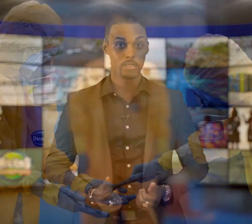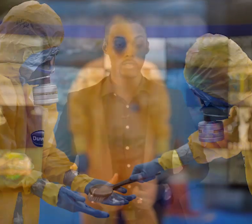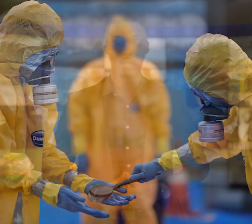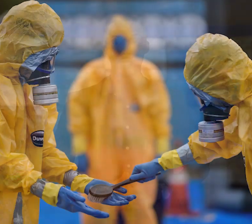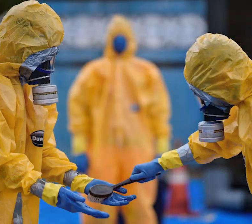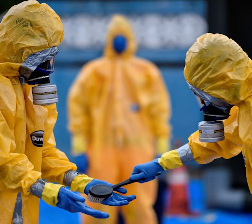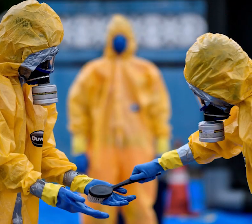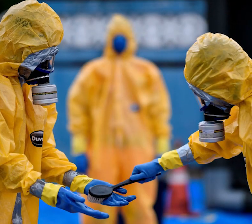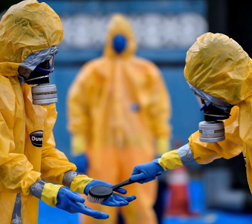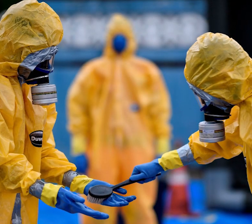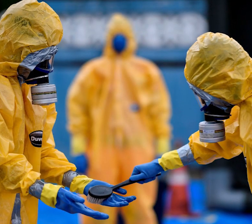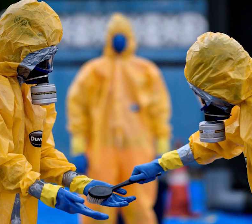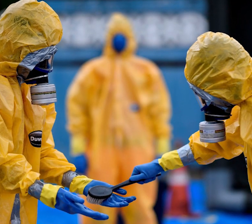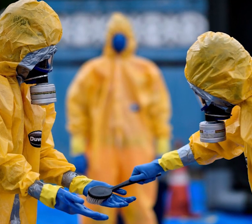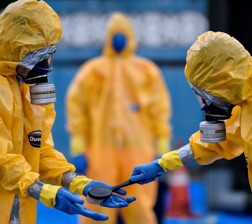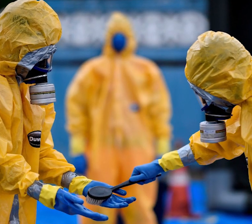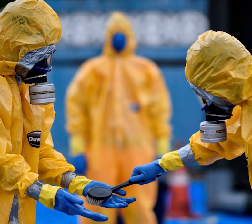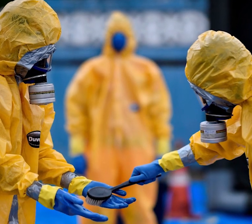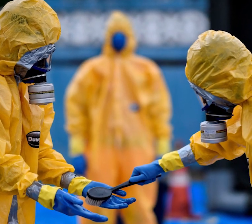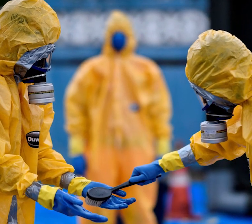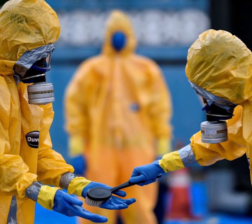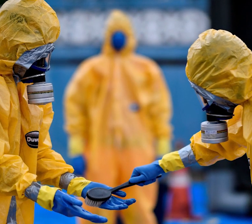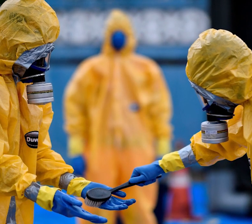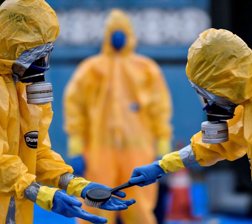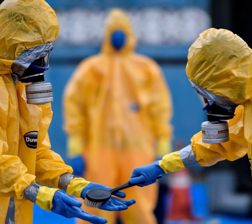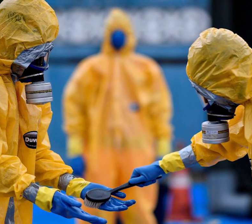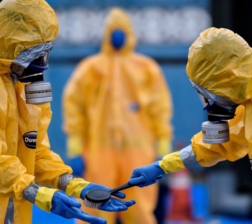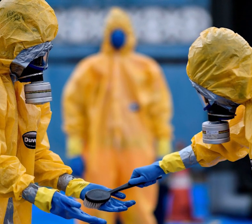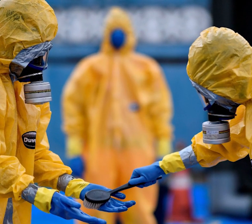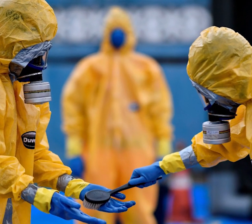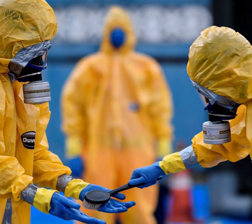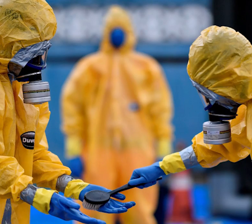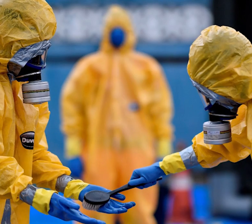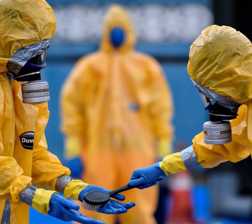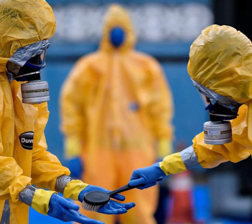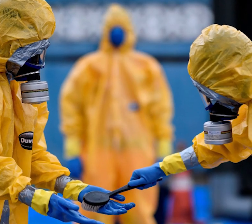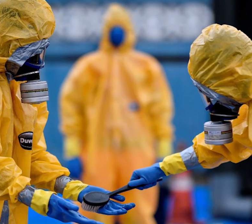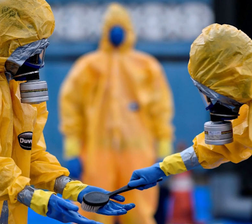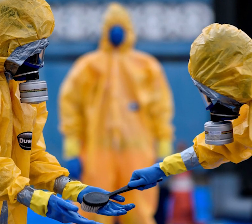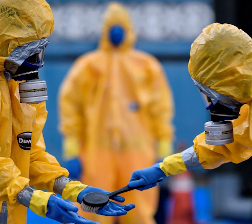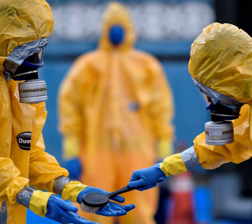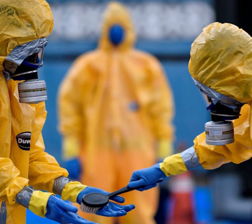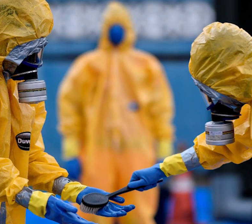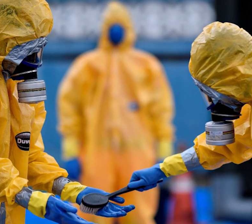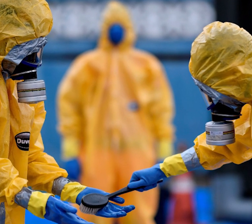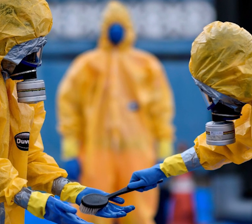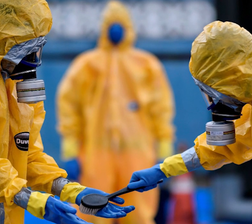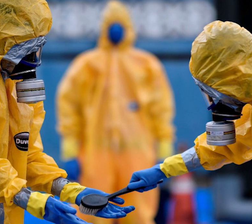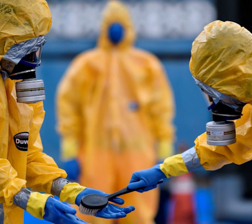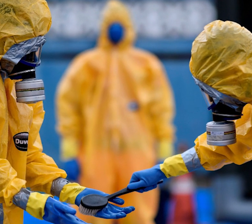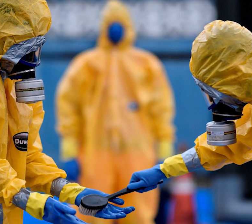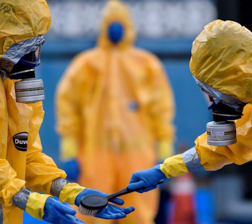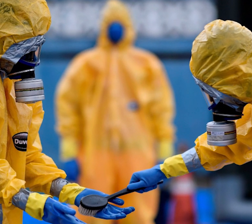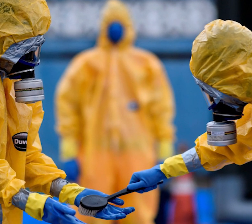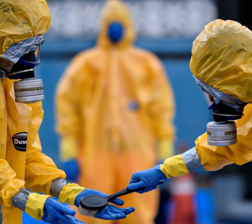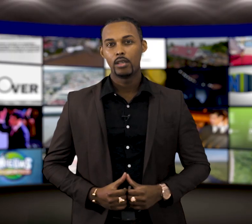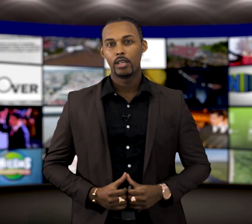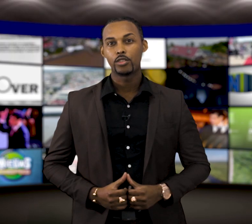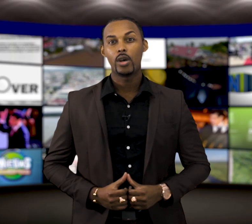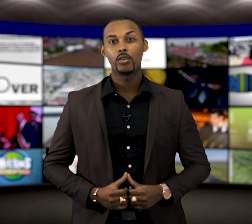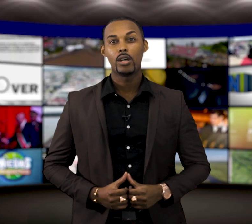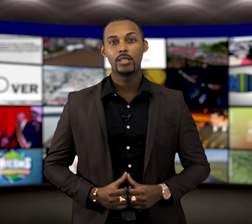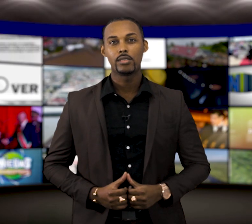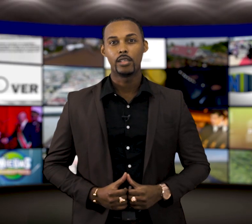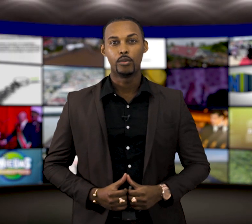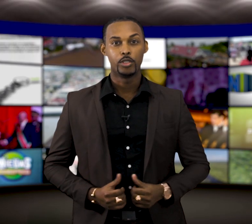terwijl Brazilië al meer dan 51.000 gevallen telt. Daarnaast is er in deze landen al een ruim aantal doden te betreuren.